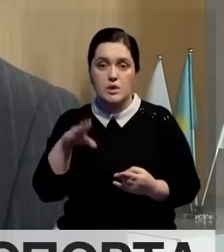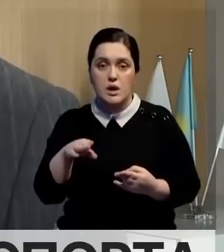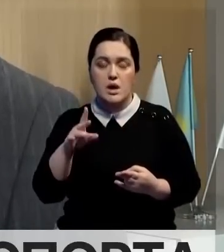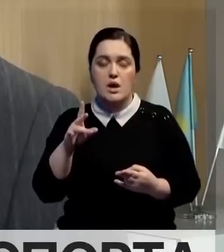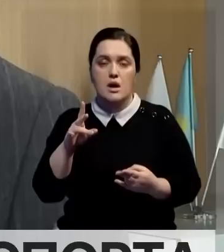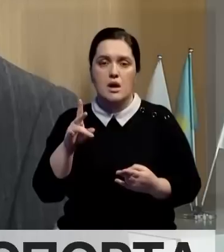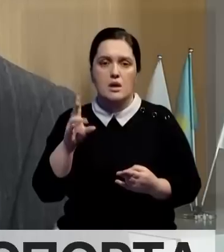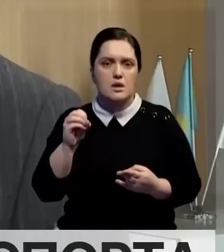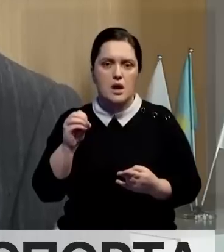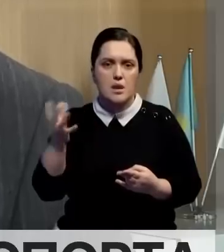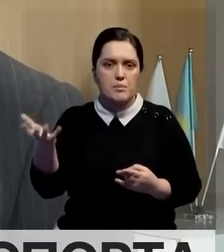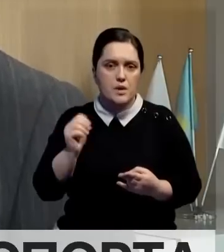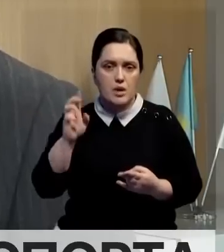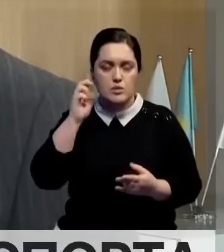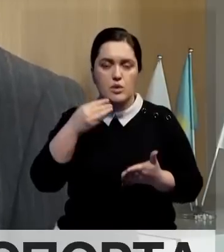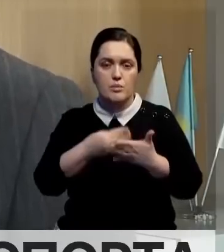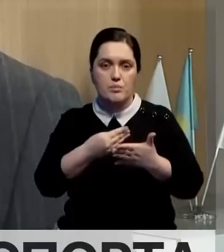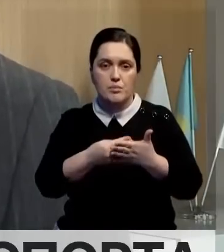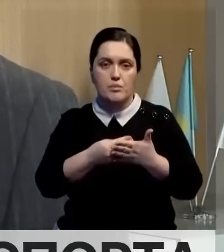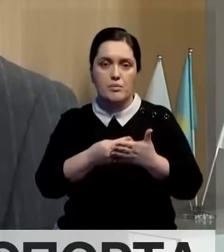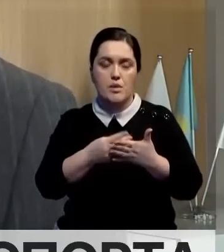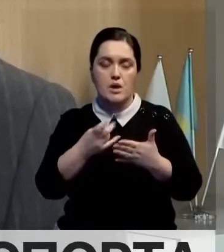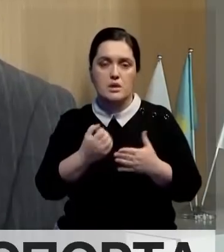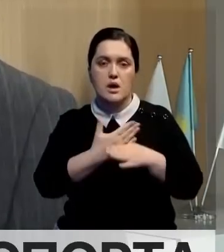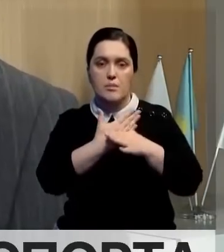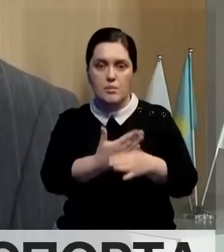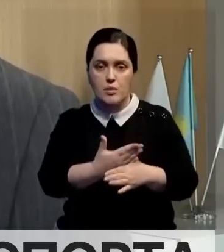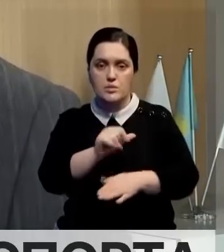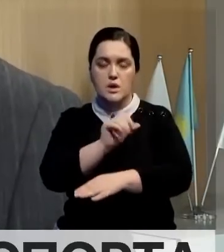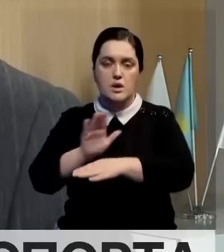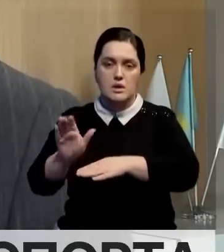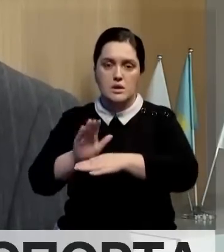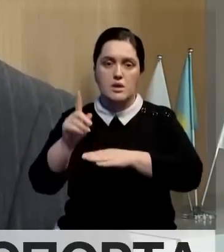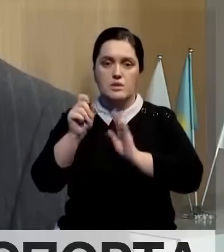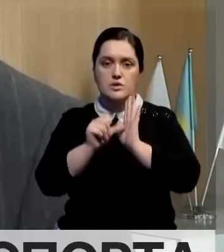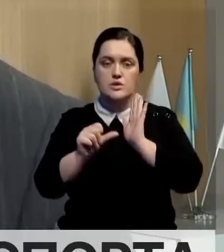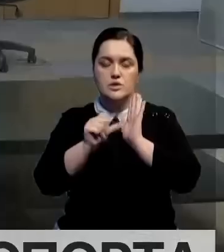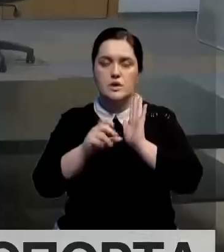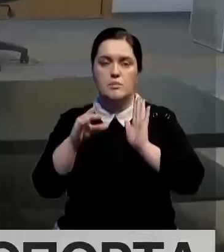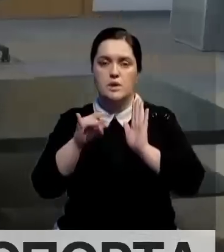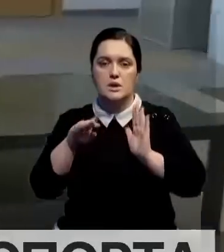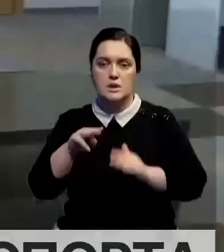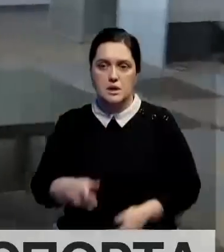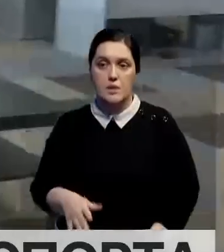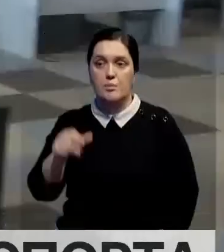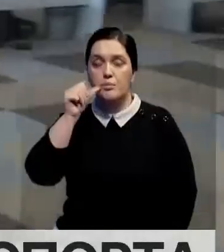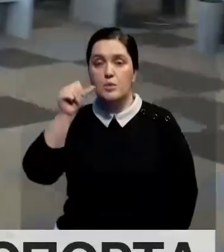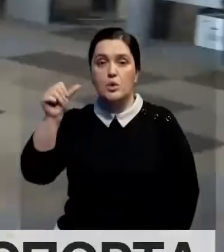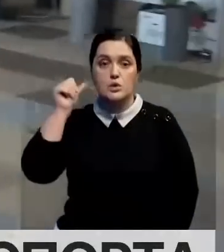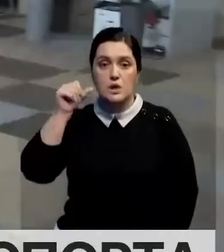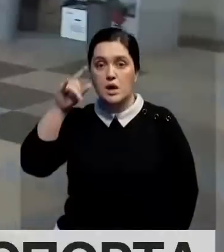бюджетное финансирование, мы привлекли от финансовых институтов на поддержку экспорта порядка 166 миллиардов тенге. Только в прошлом